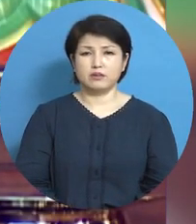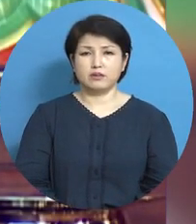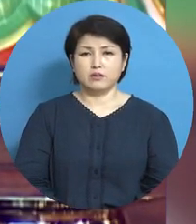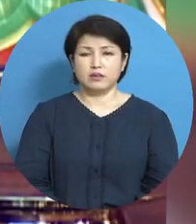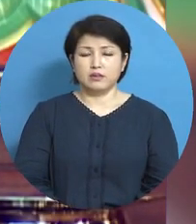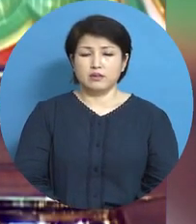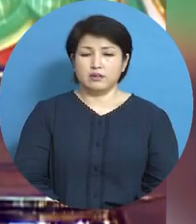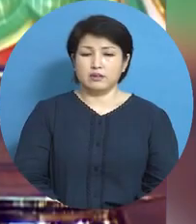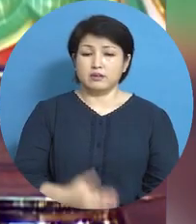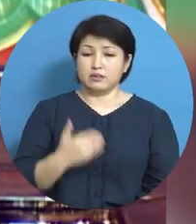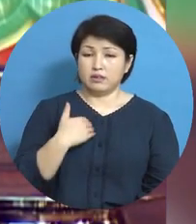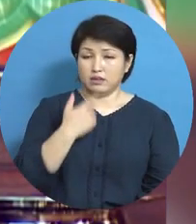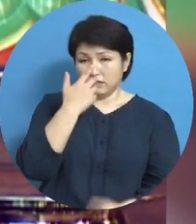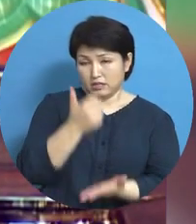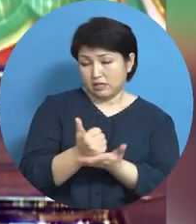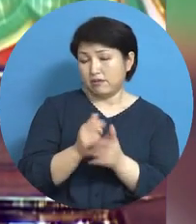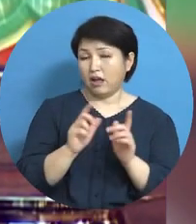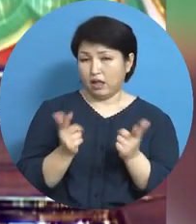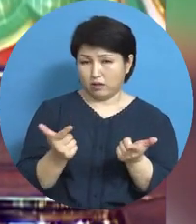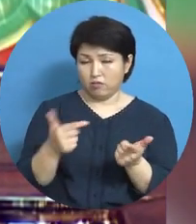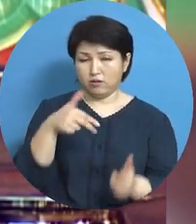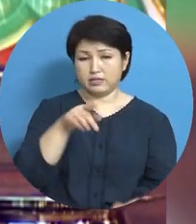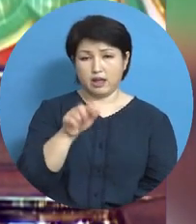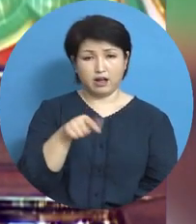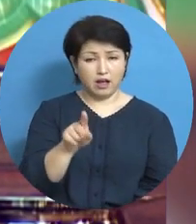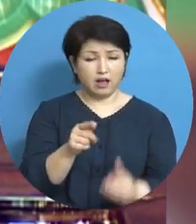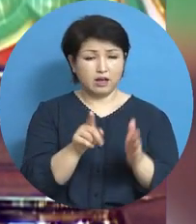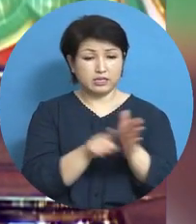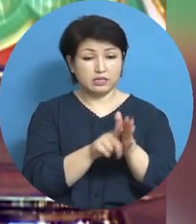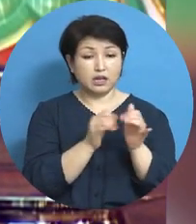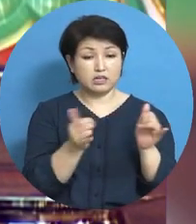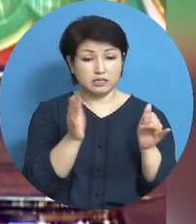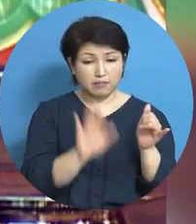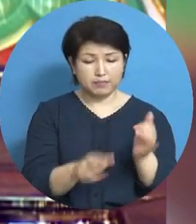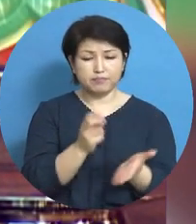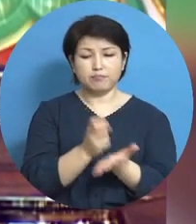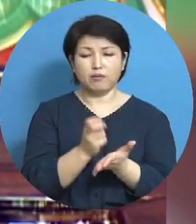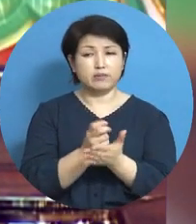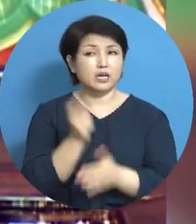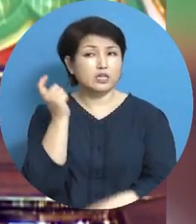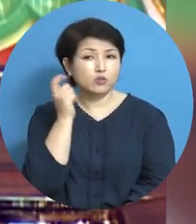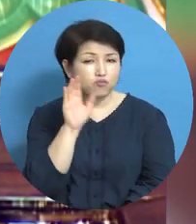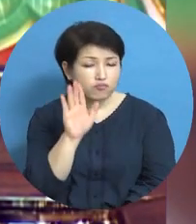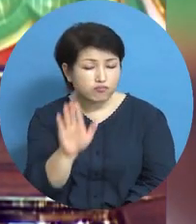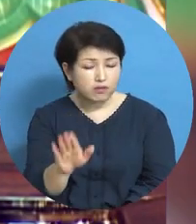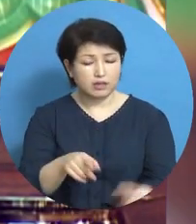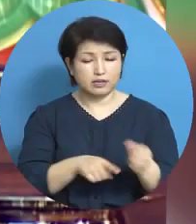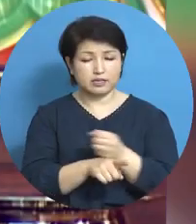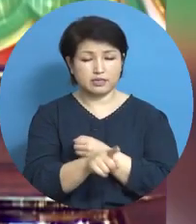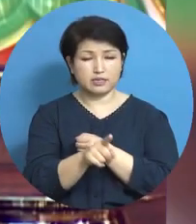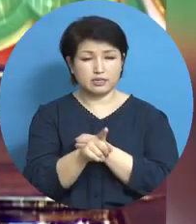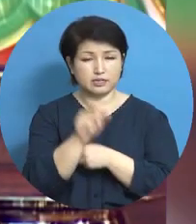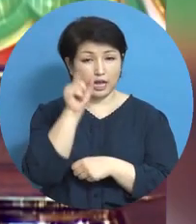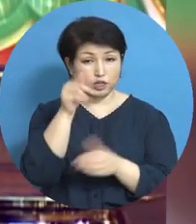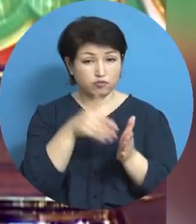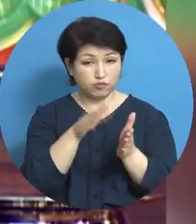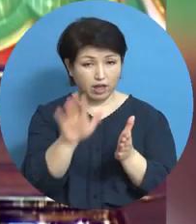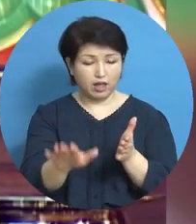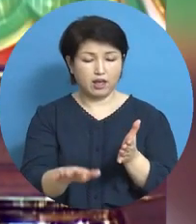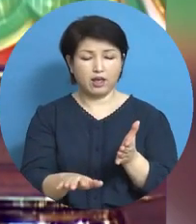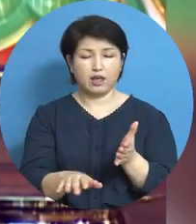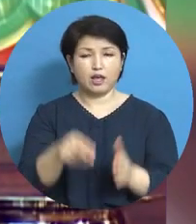아무리 제가 신자라고 하더라도 법을 듣고 이치를 깨쳐서 수다원과는 증득을 해야